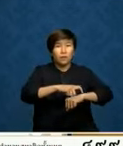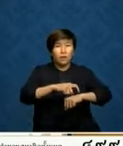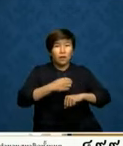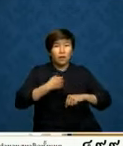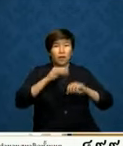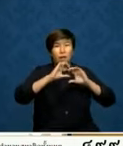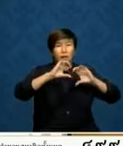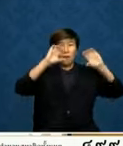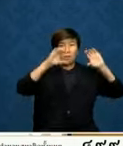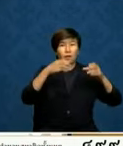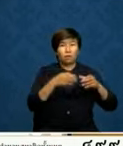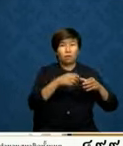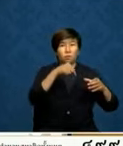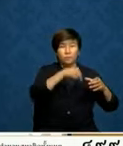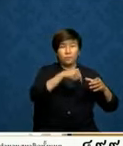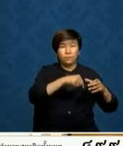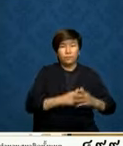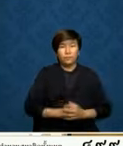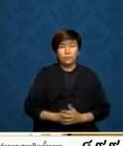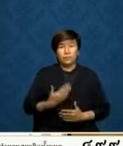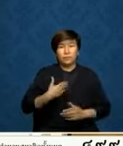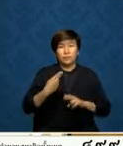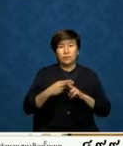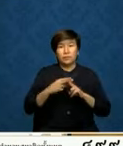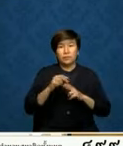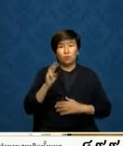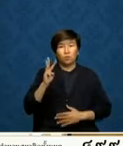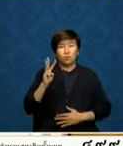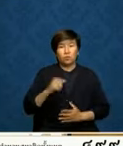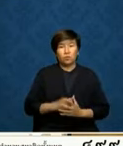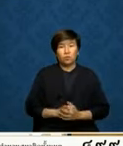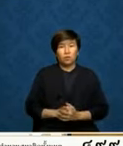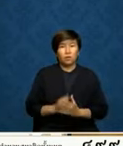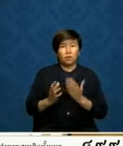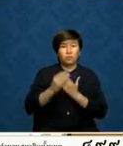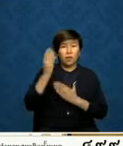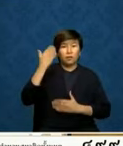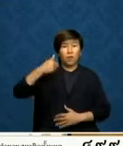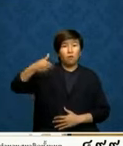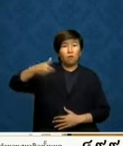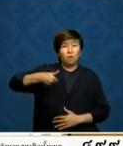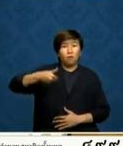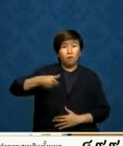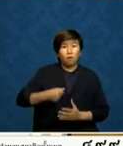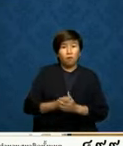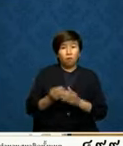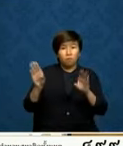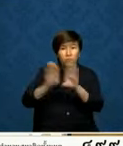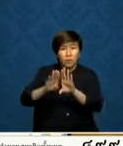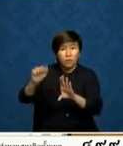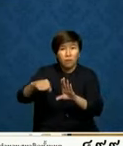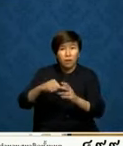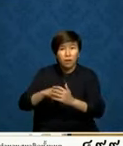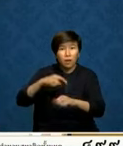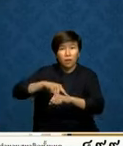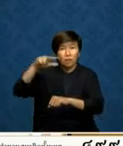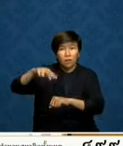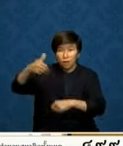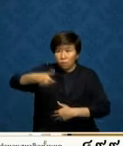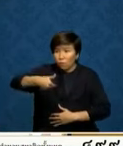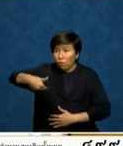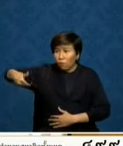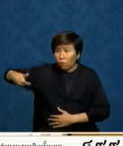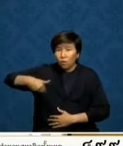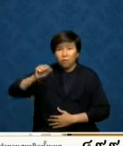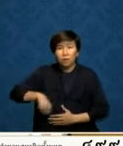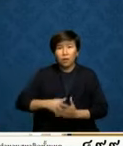าลนายวิสุทธิ์ชัยนรุณนะครับก็อาทิตย์ที่แล้วพวกท่านมาขอผมไม่ใช่เหรอครับว่าขอให้ปิดก่อนขอให้เลิกก่อนท่านมาขอร้องผมเนี่ย